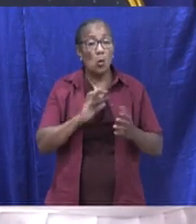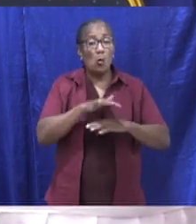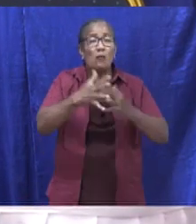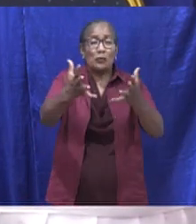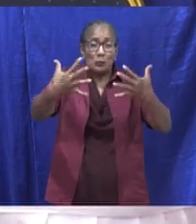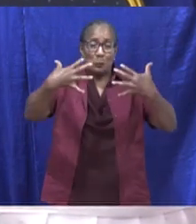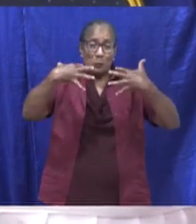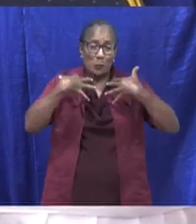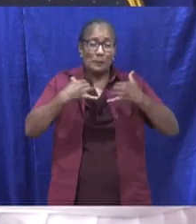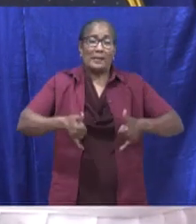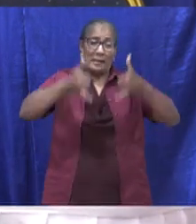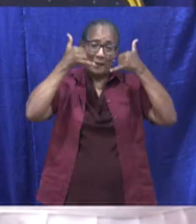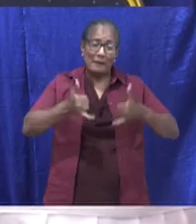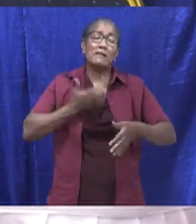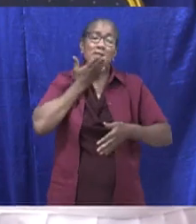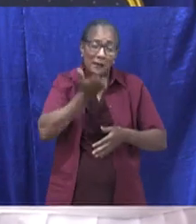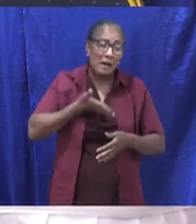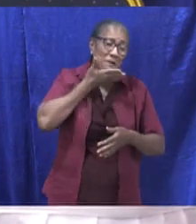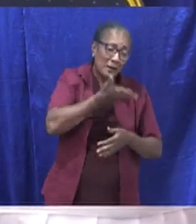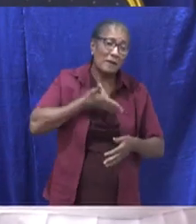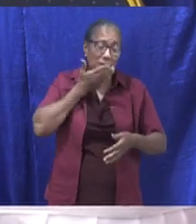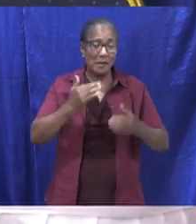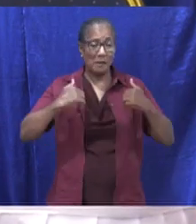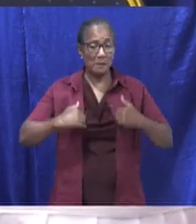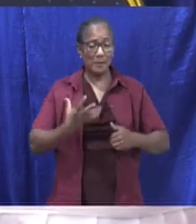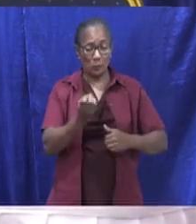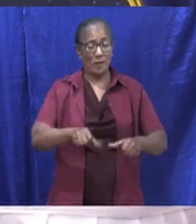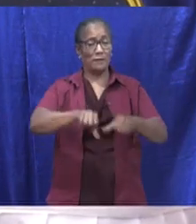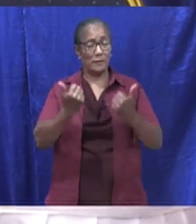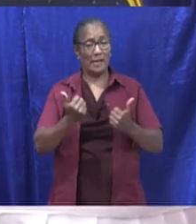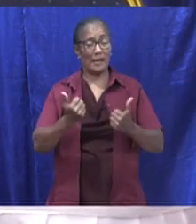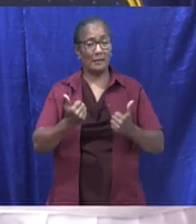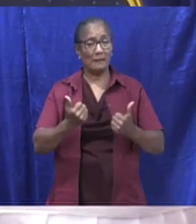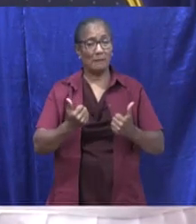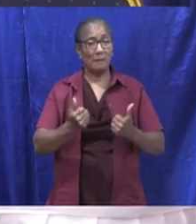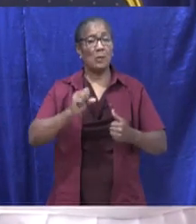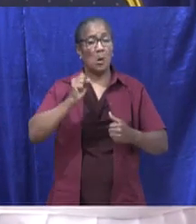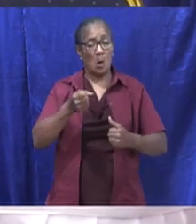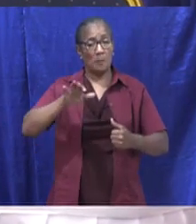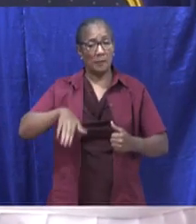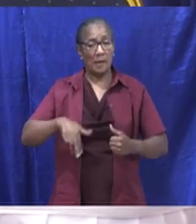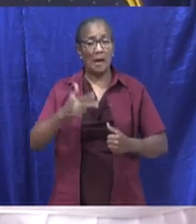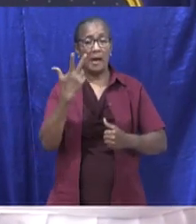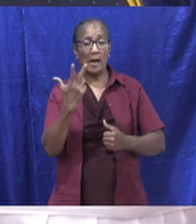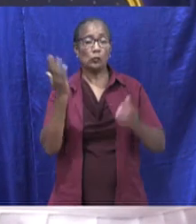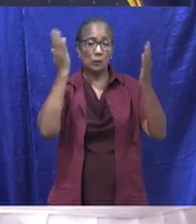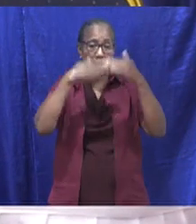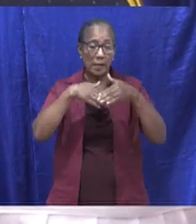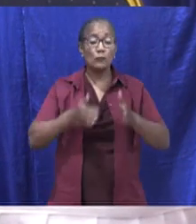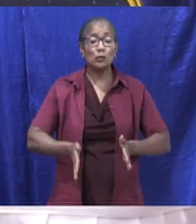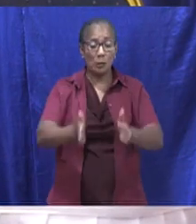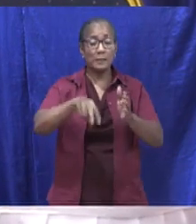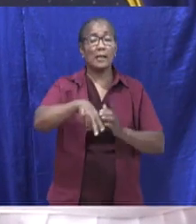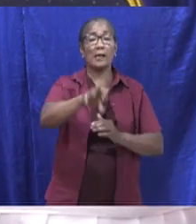overspoeld met aanvragen van mensen die dus vrij af willen hebben om na 8 uur 's avonds op straat